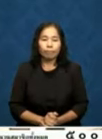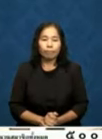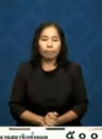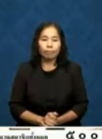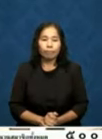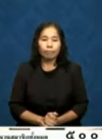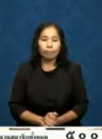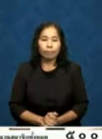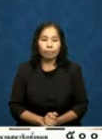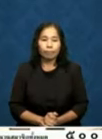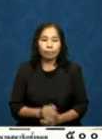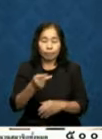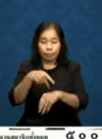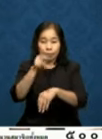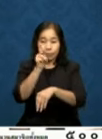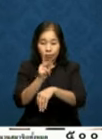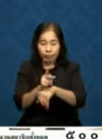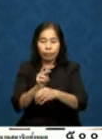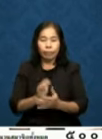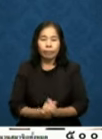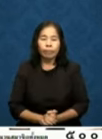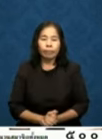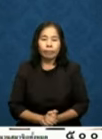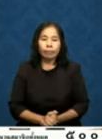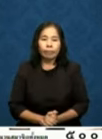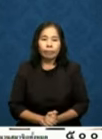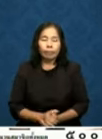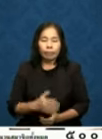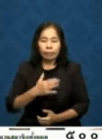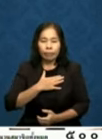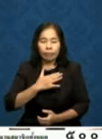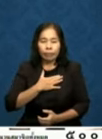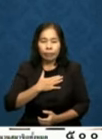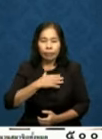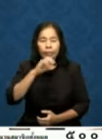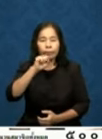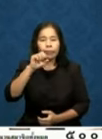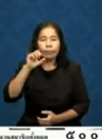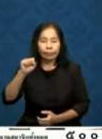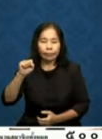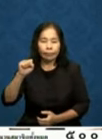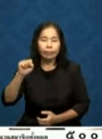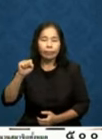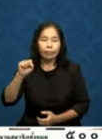ท่านประธานที่เคารพกระผมประยุทธ์สิริพานิช